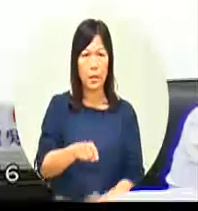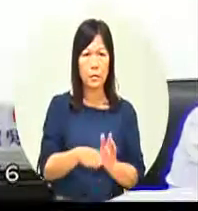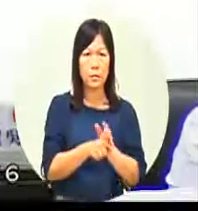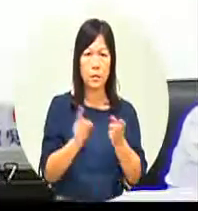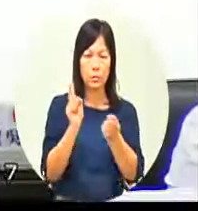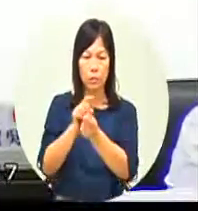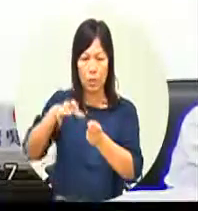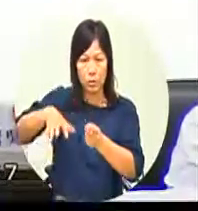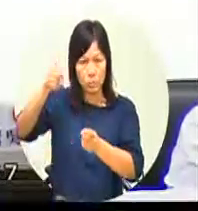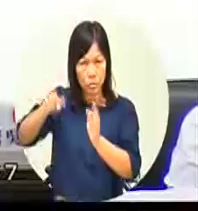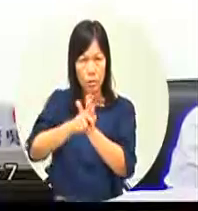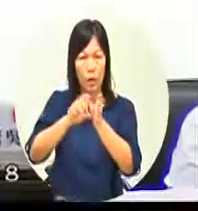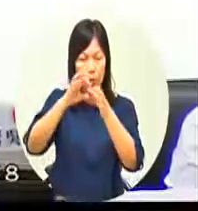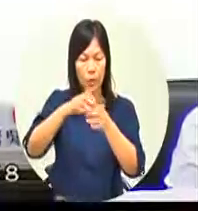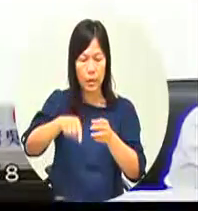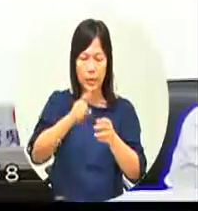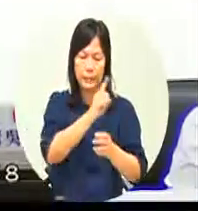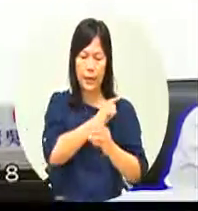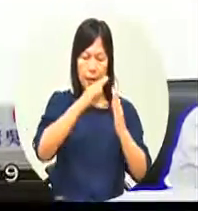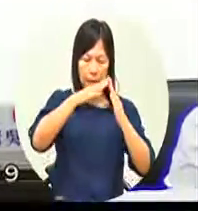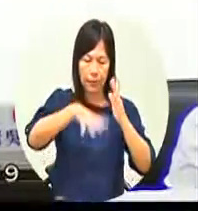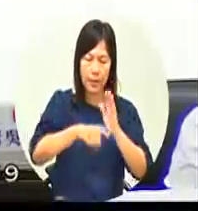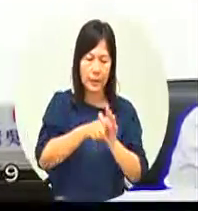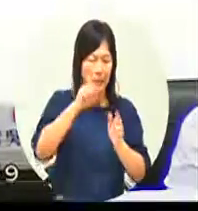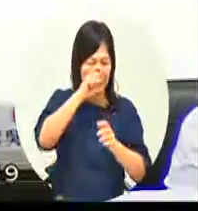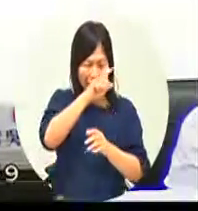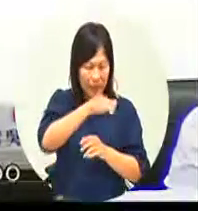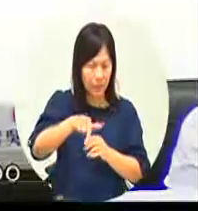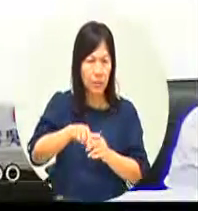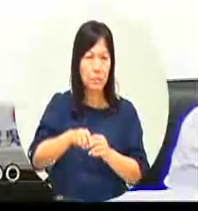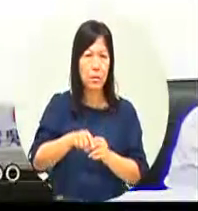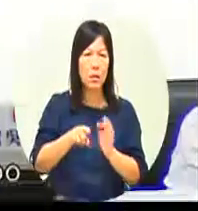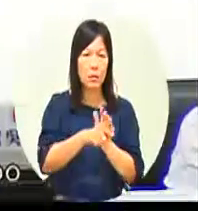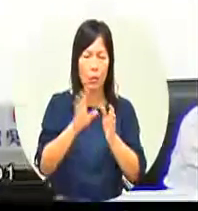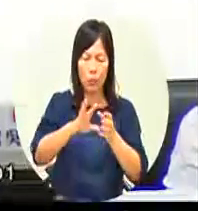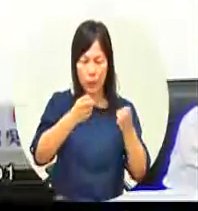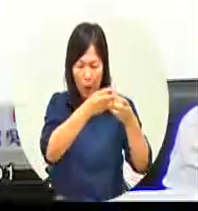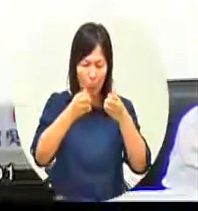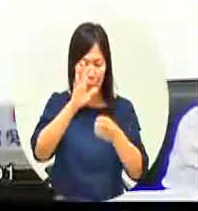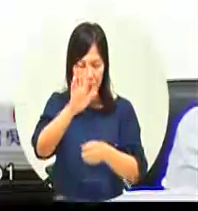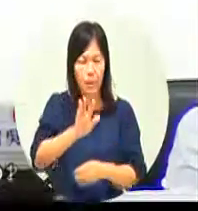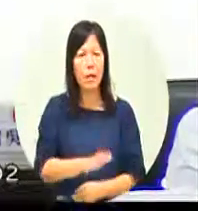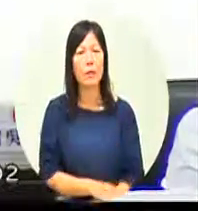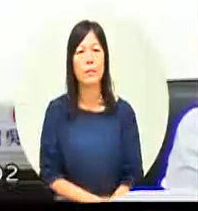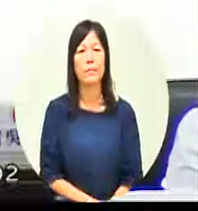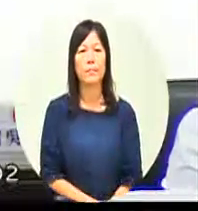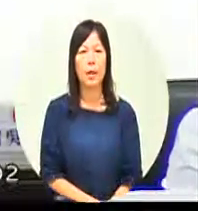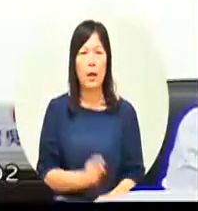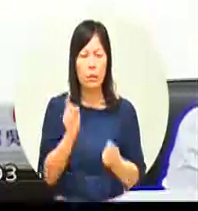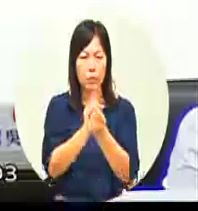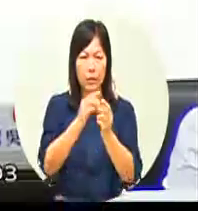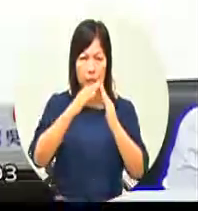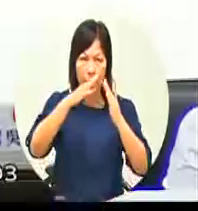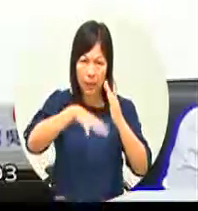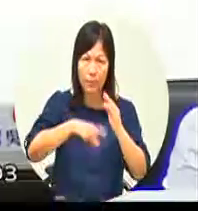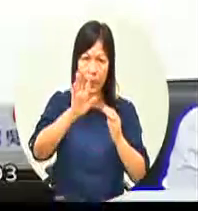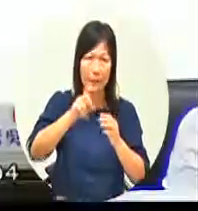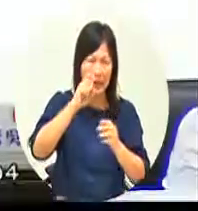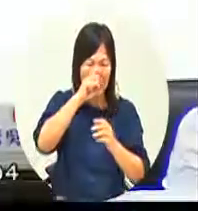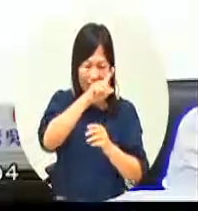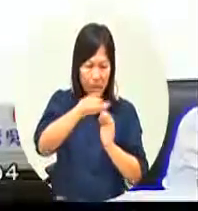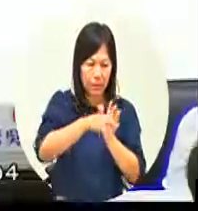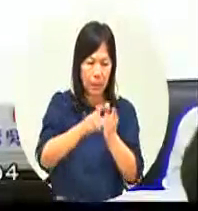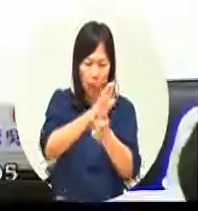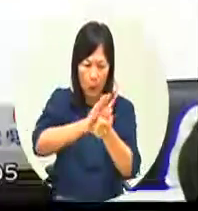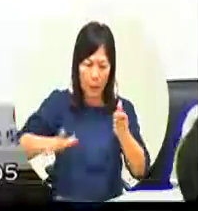长私底下为了家用垃圾，我们也做了一次很深入的讨论啊哦。那对于家用垃圾这一件事，是影响整个大